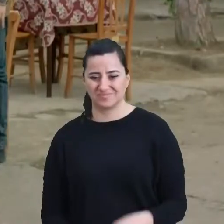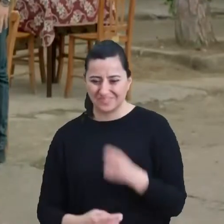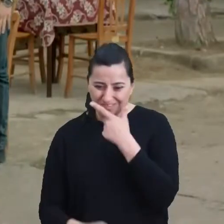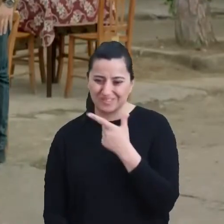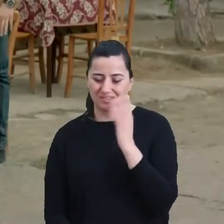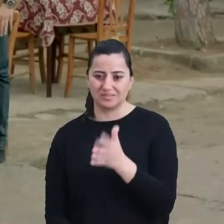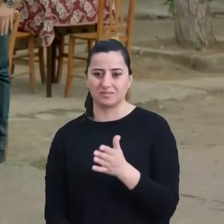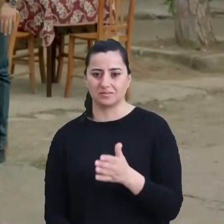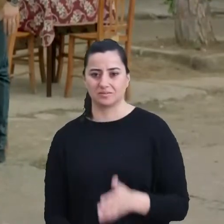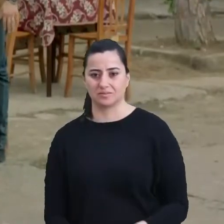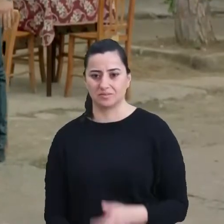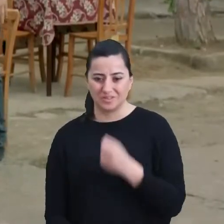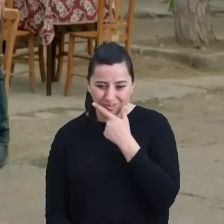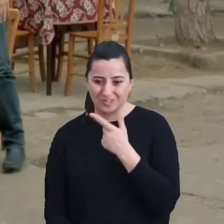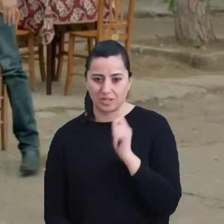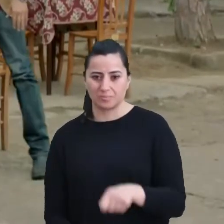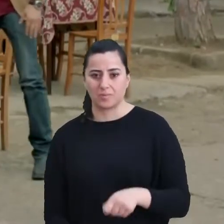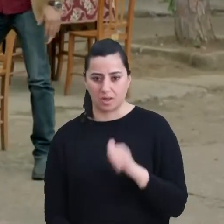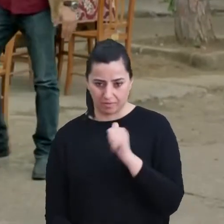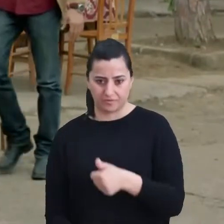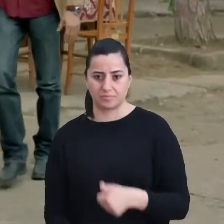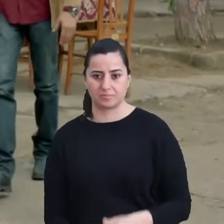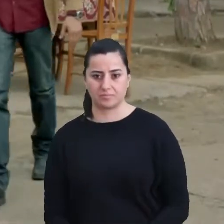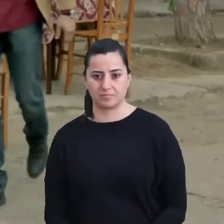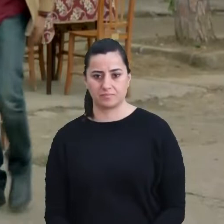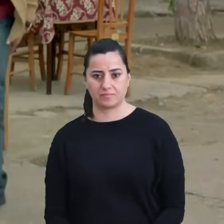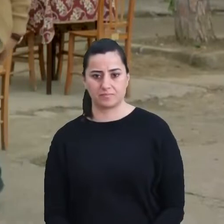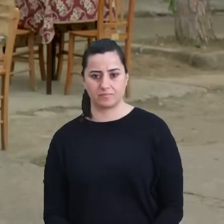lan. Gül bir yor.